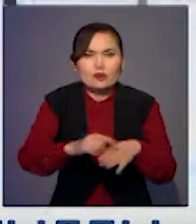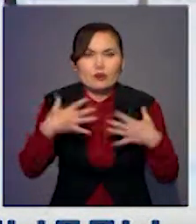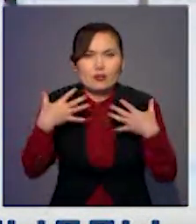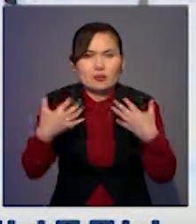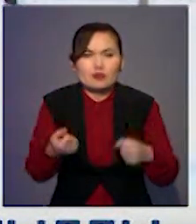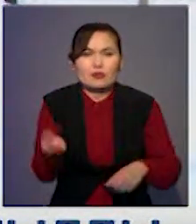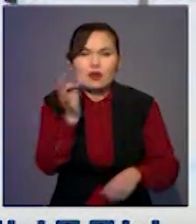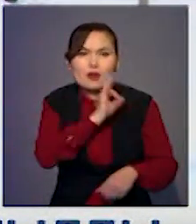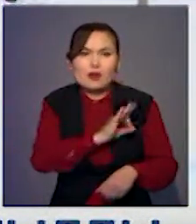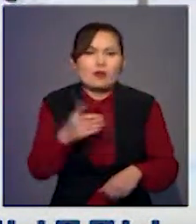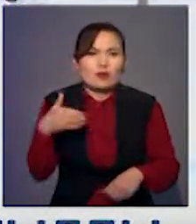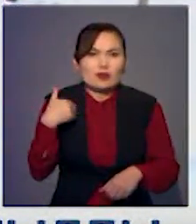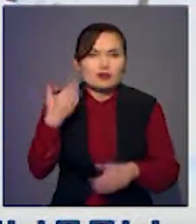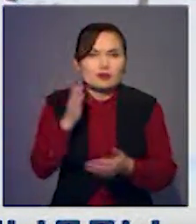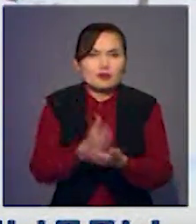зор екен.